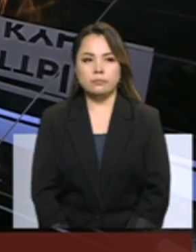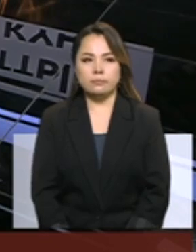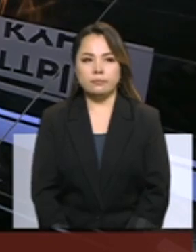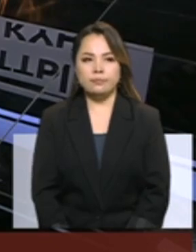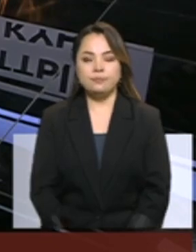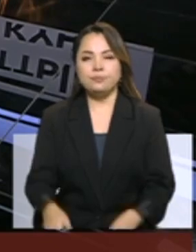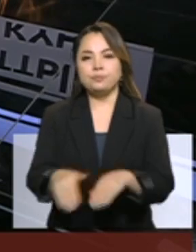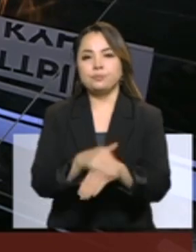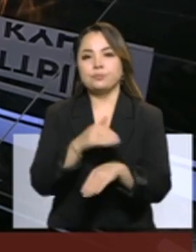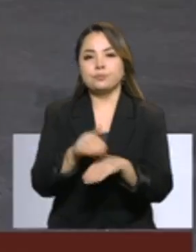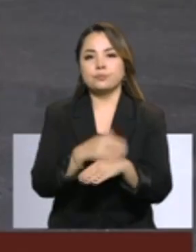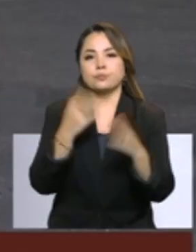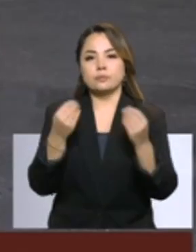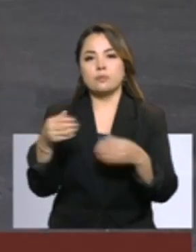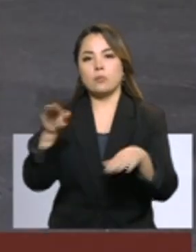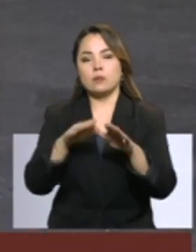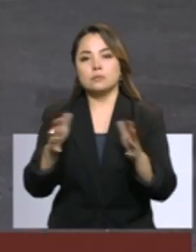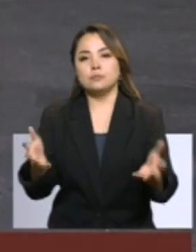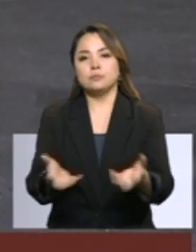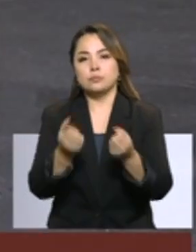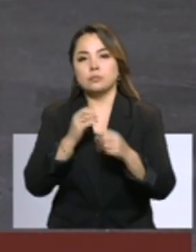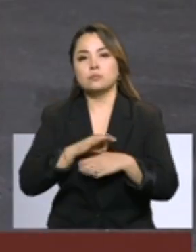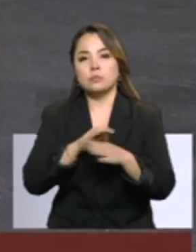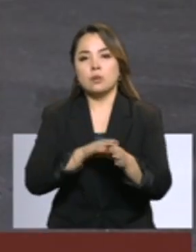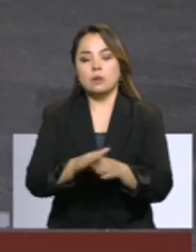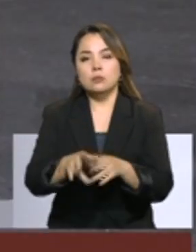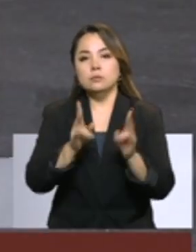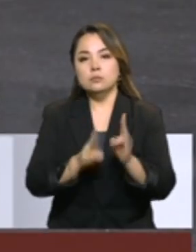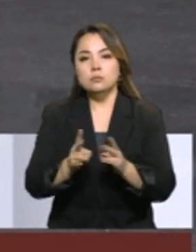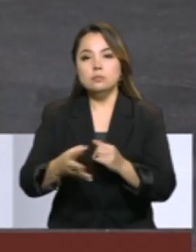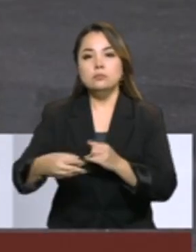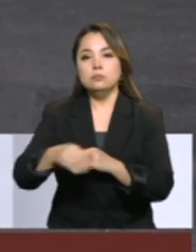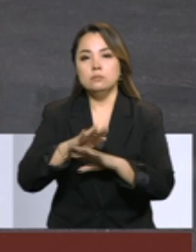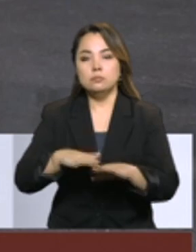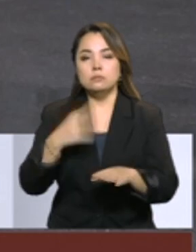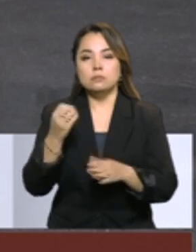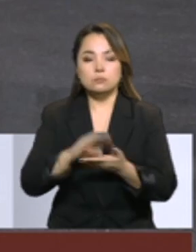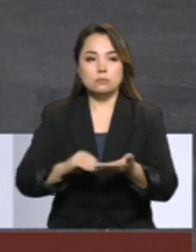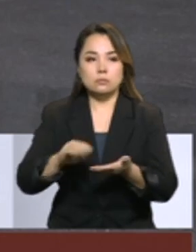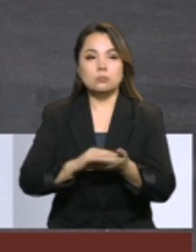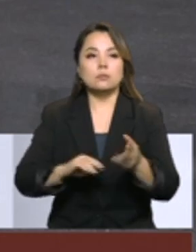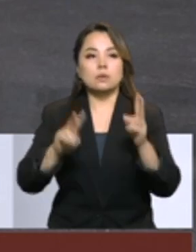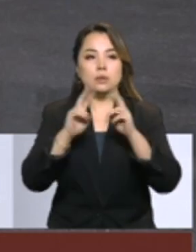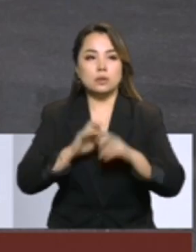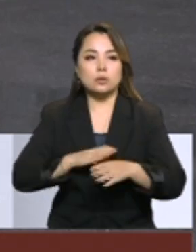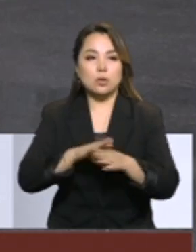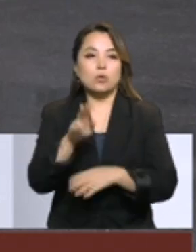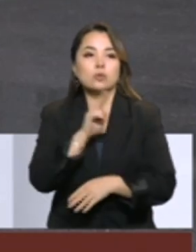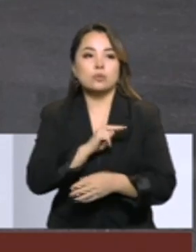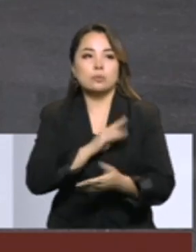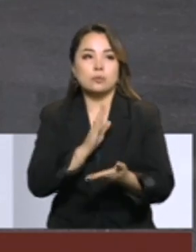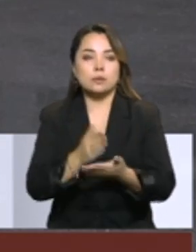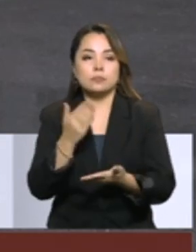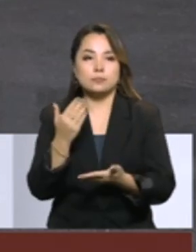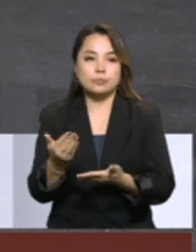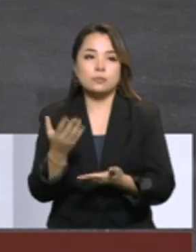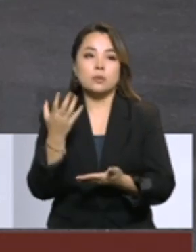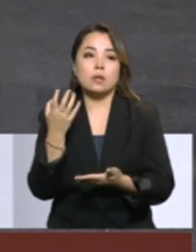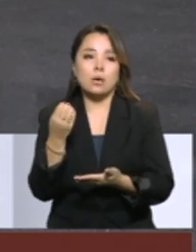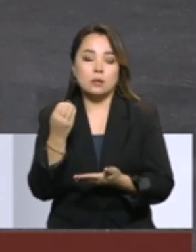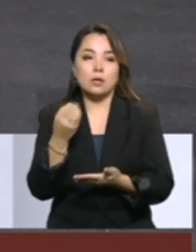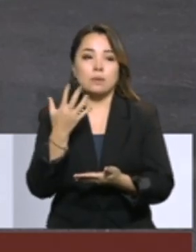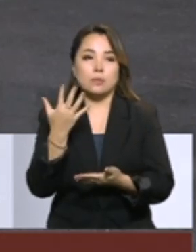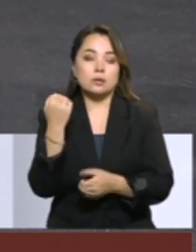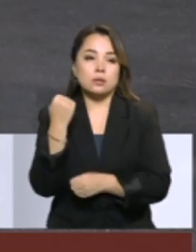Қайырлы күн, Ләйла. Тау-кен құтқарушылары апат болған аумақта тағы бір мәрте тексеру жұмыстарын жүргізуде. Тағы да